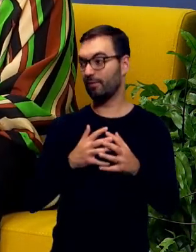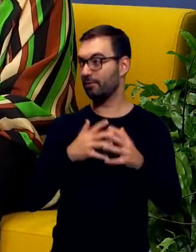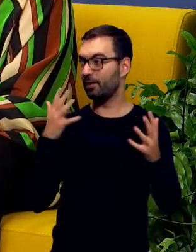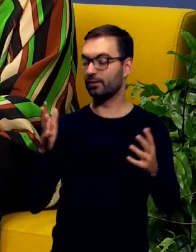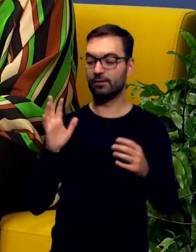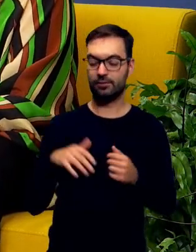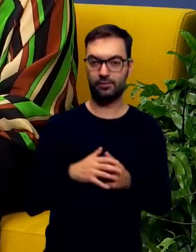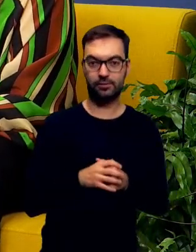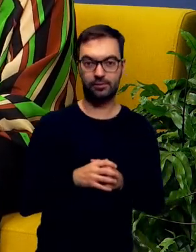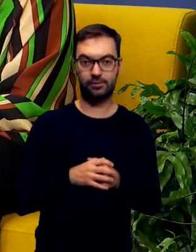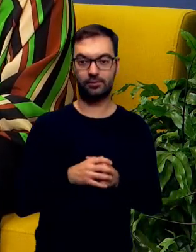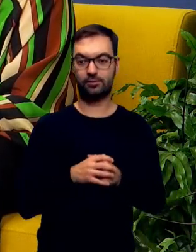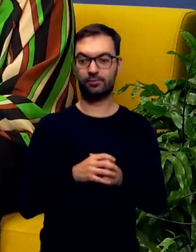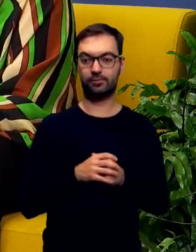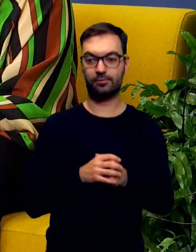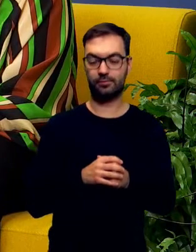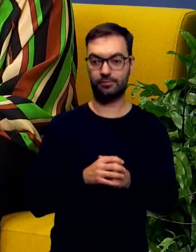ogromna,